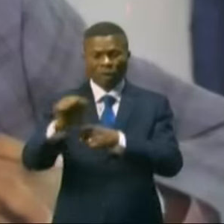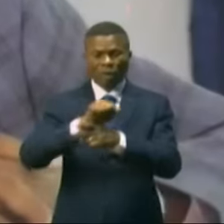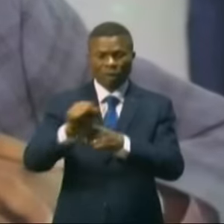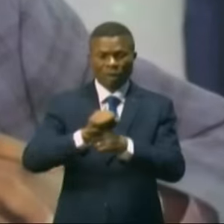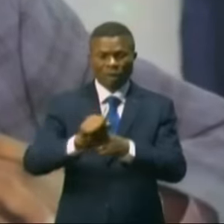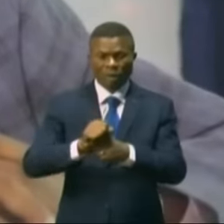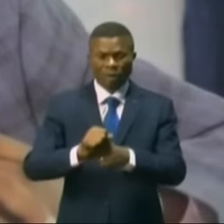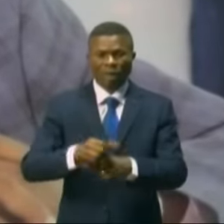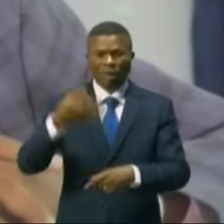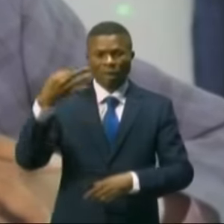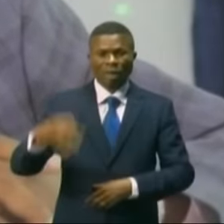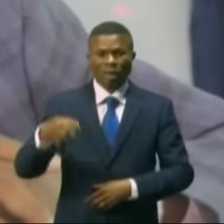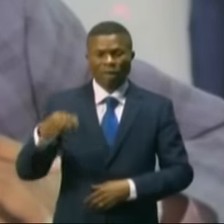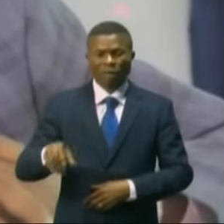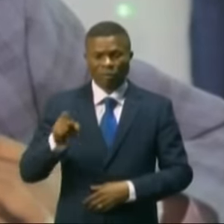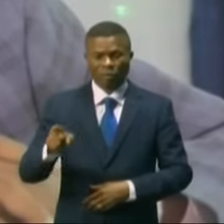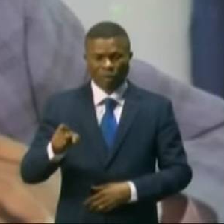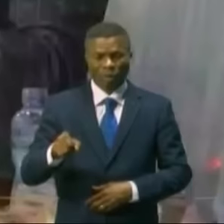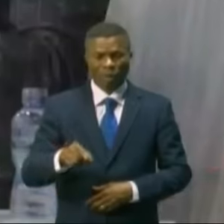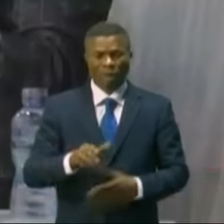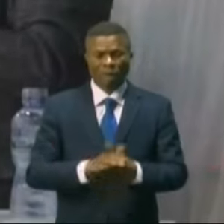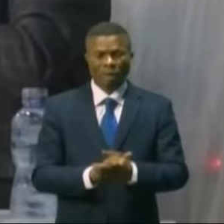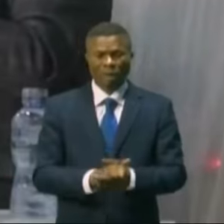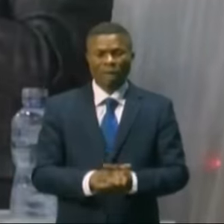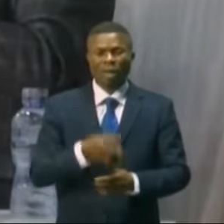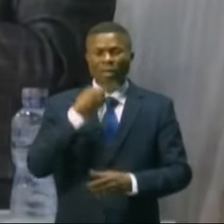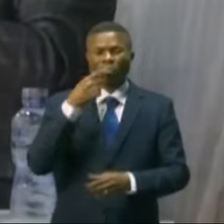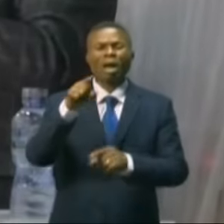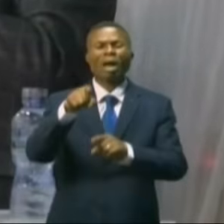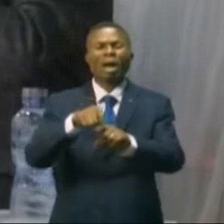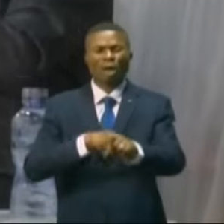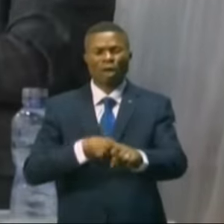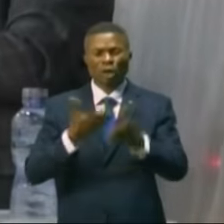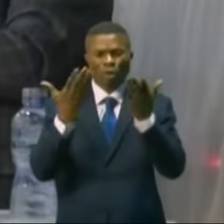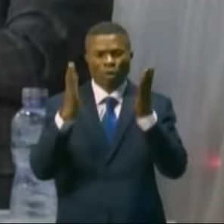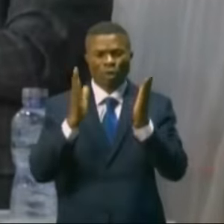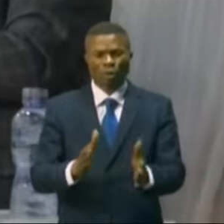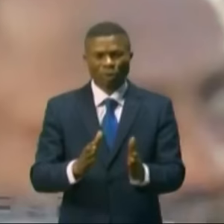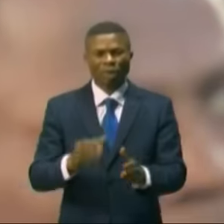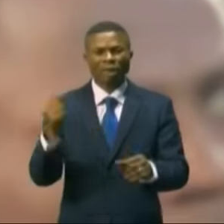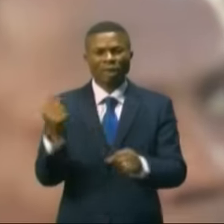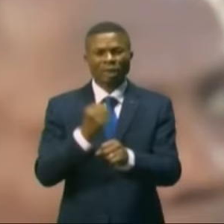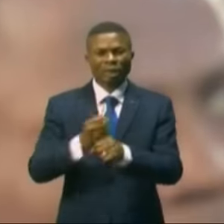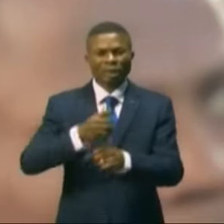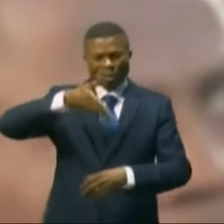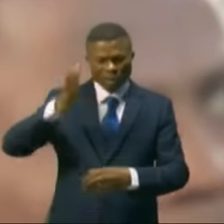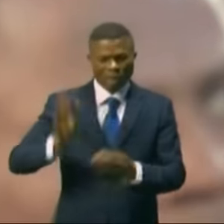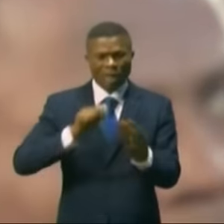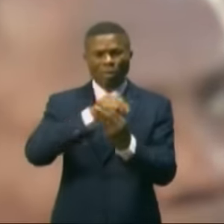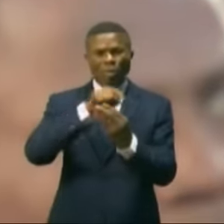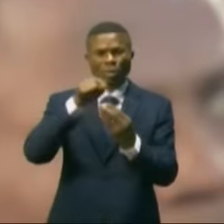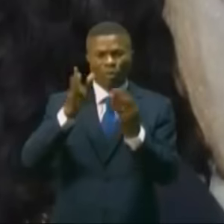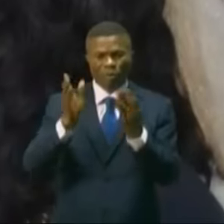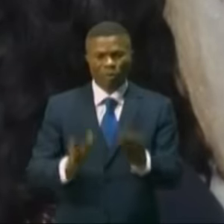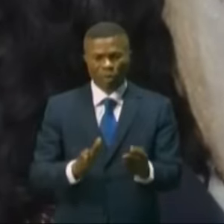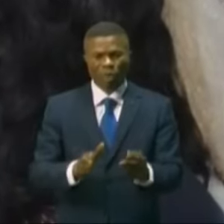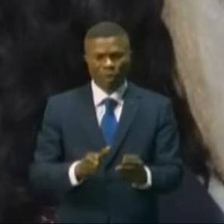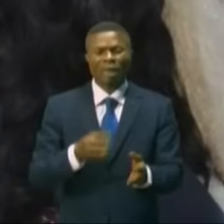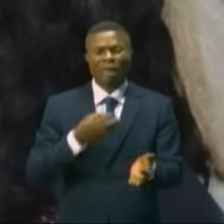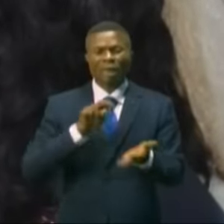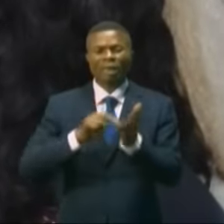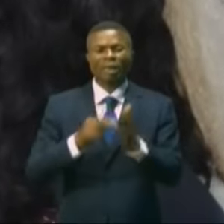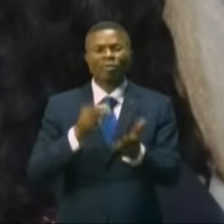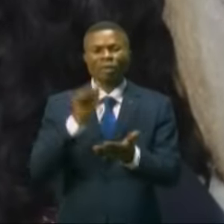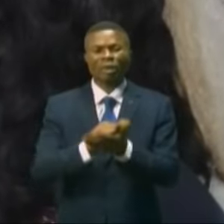François Longonzo, a lui longuement édifié les étudiants sur la profession d'expert comptable, comment le devenir,